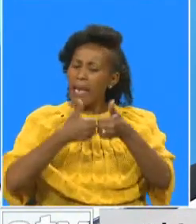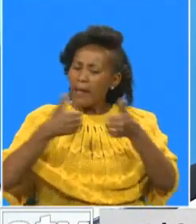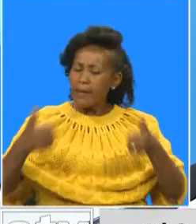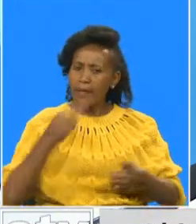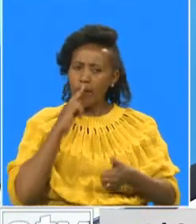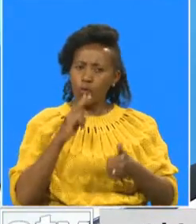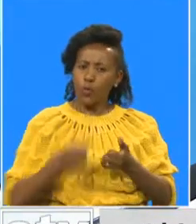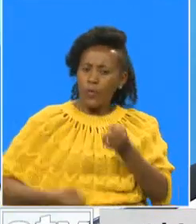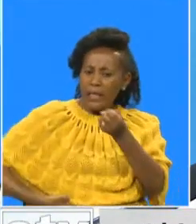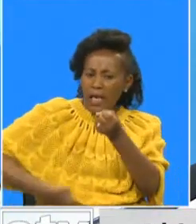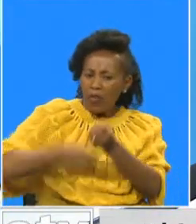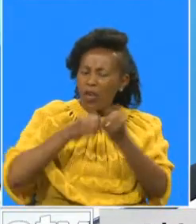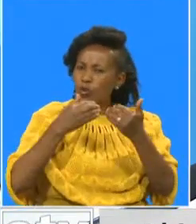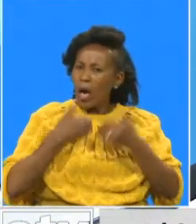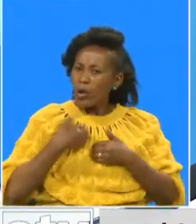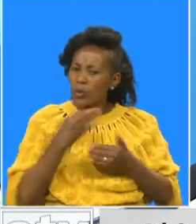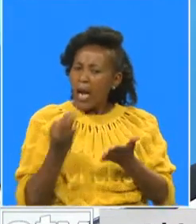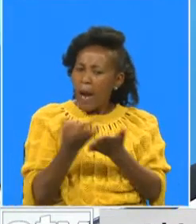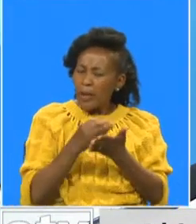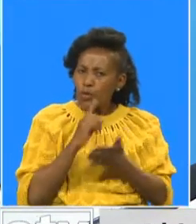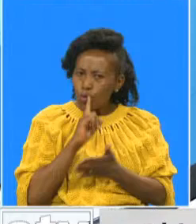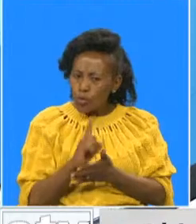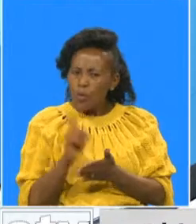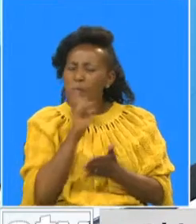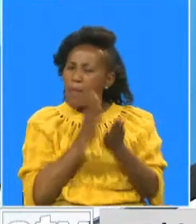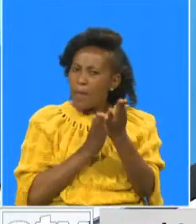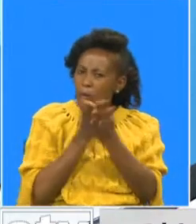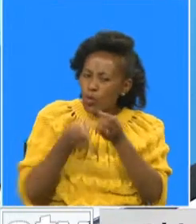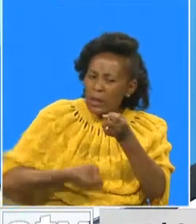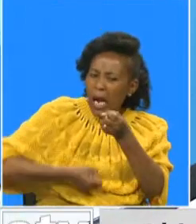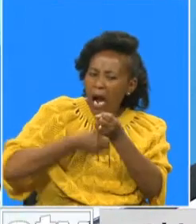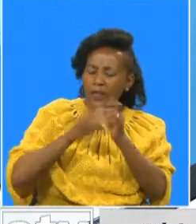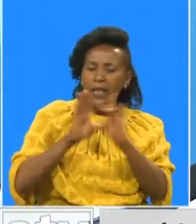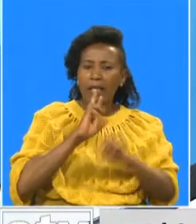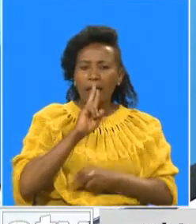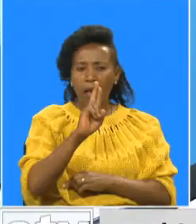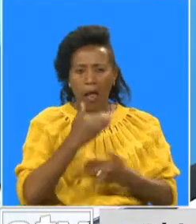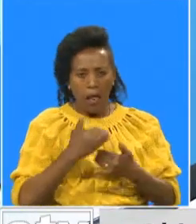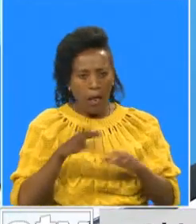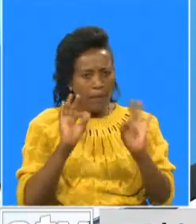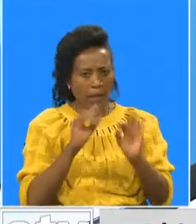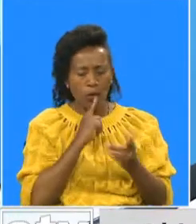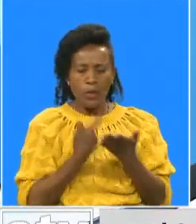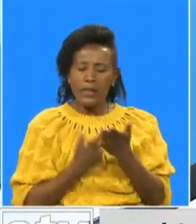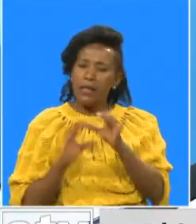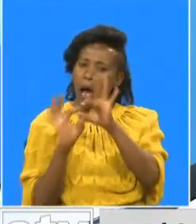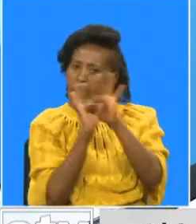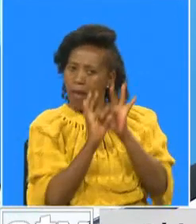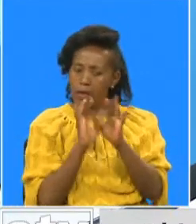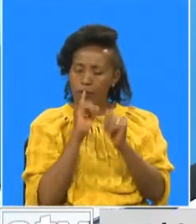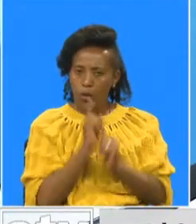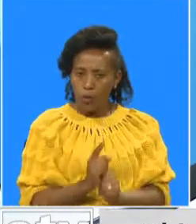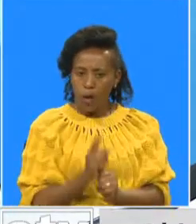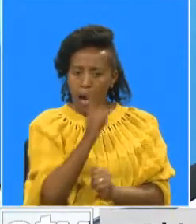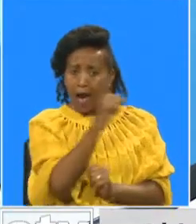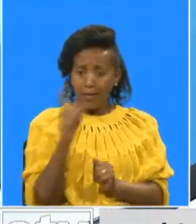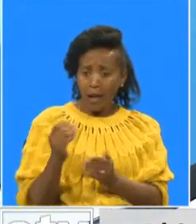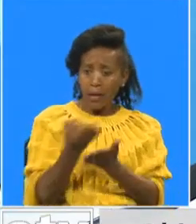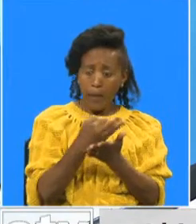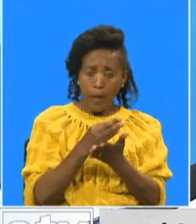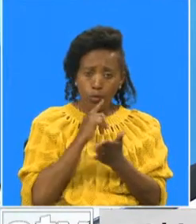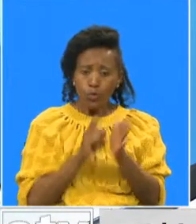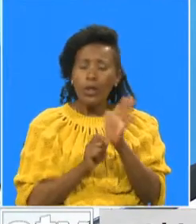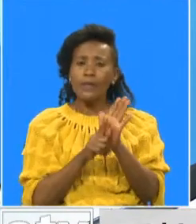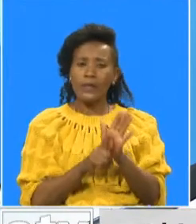ለይታችሁ የምትደግፏቸው አሉና አምራቾችን በምን መልኩ ነው ድጋፍ እየተደረገላቸው የሚገኘው? ከዚሁ ጋር አያይዘው አንዳንድ